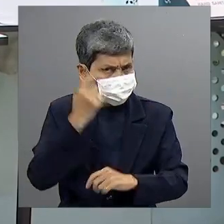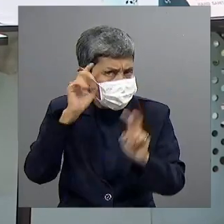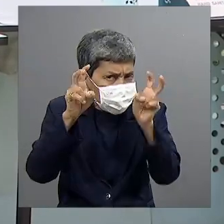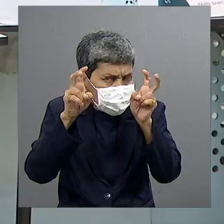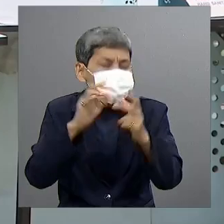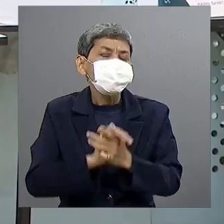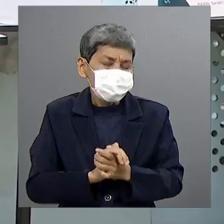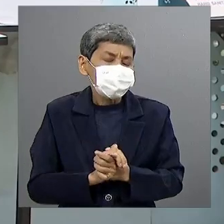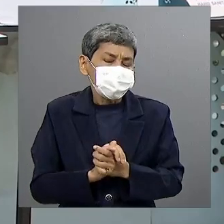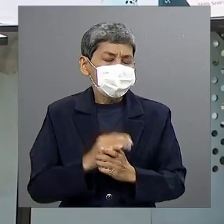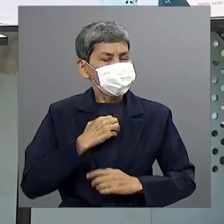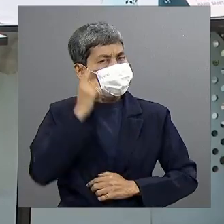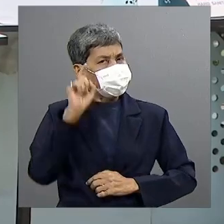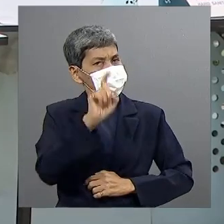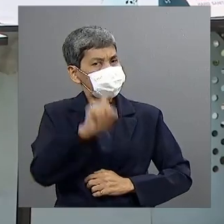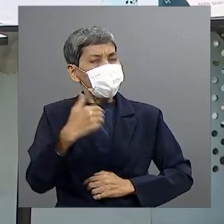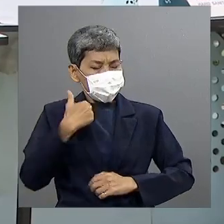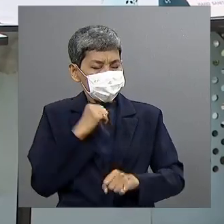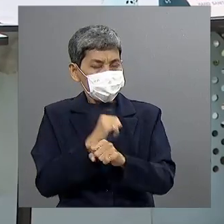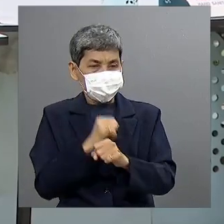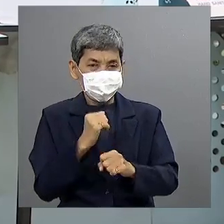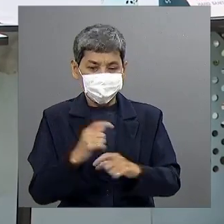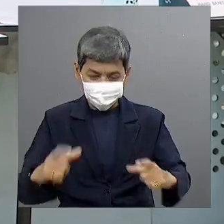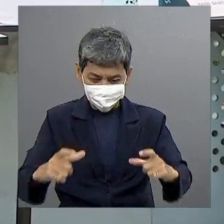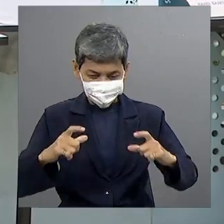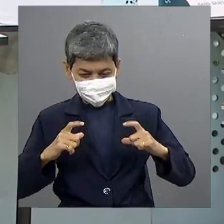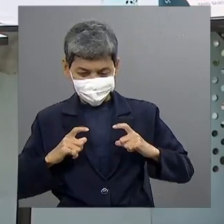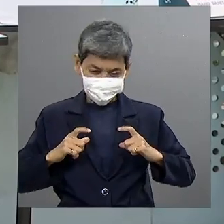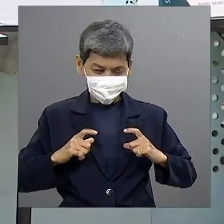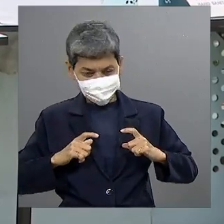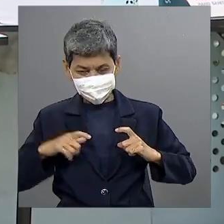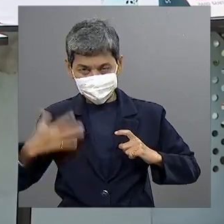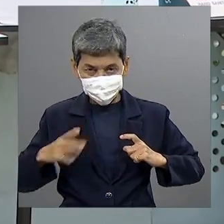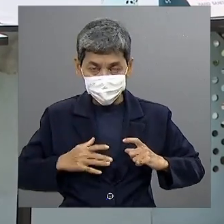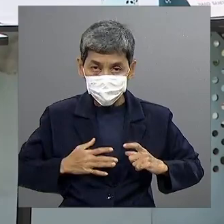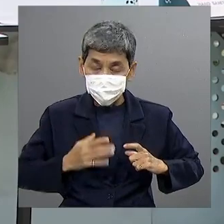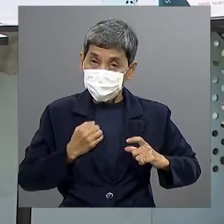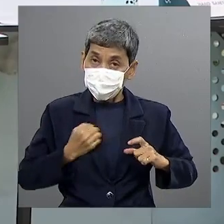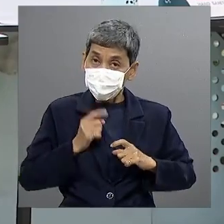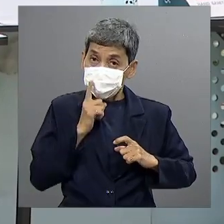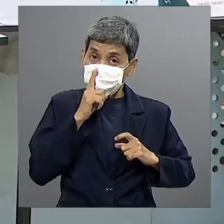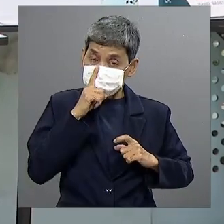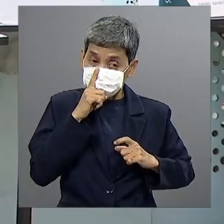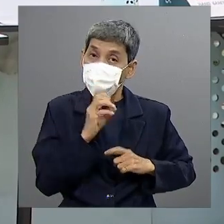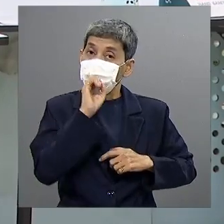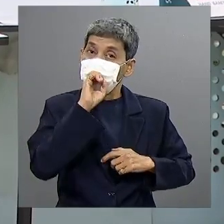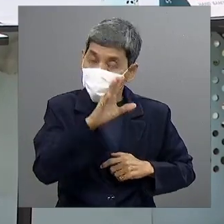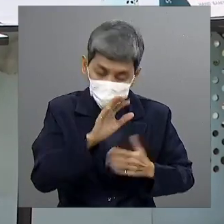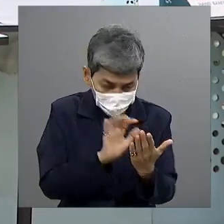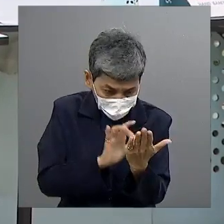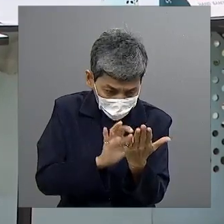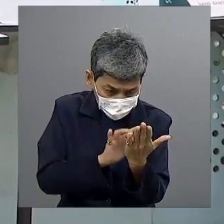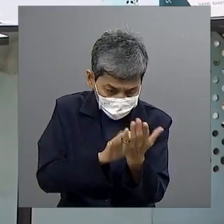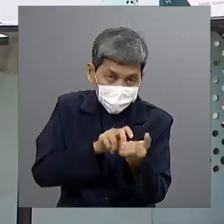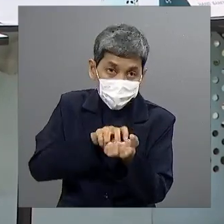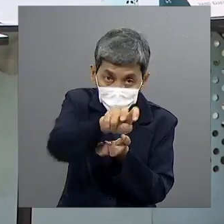ทศเช่นเดียวกันนะคะเพราะว่าการรับชุดตรวจไปแล้วแต่ว่าการตรวจนั้นรวมถึงการแจ้งระบบเข้าสู่ผลการตรวจผ่านทางแอปพลิเคชัน